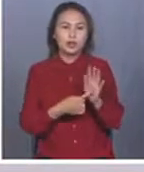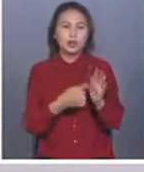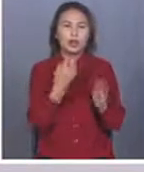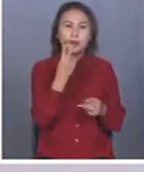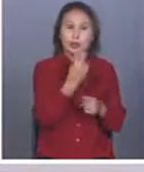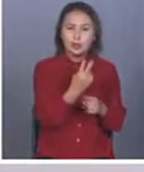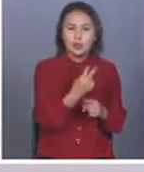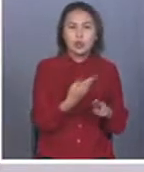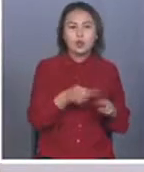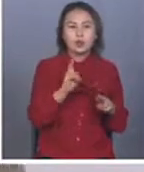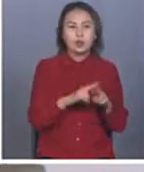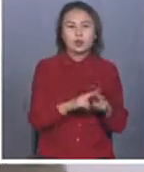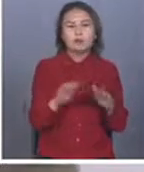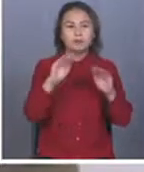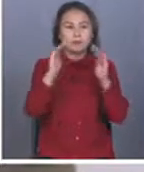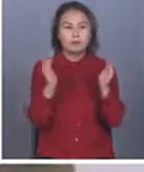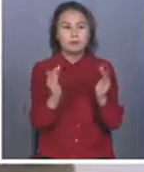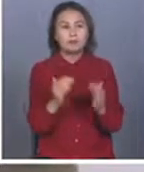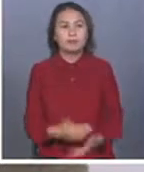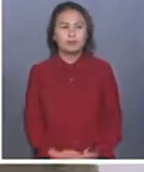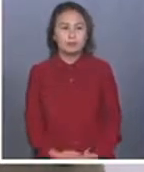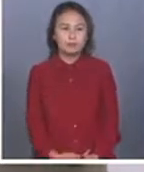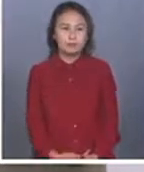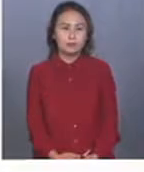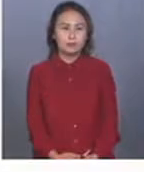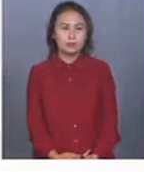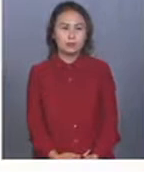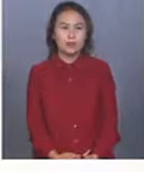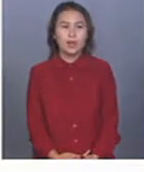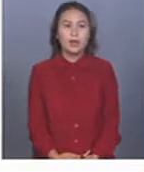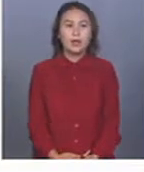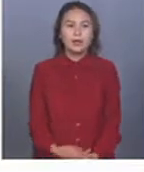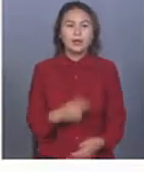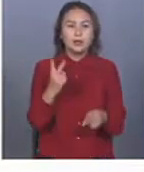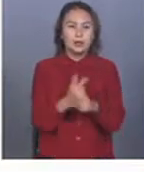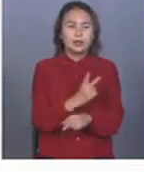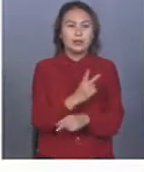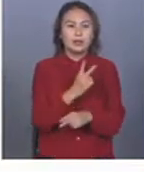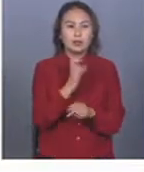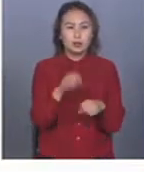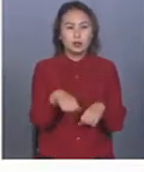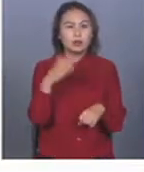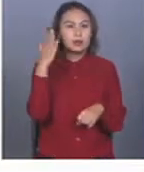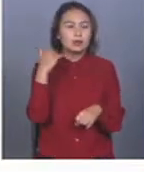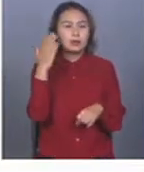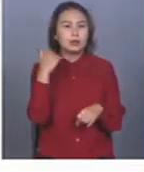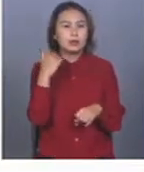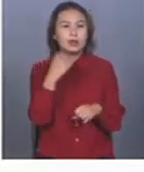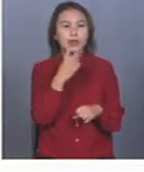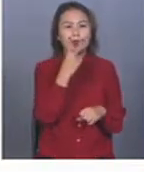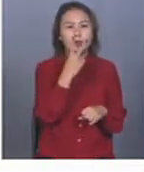2-ні жақшаның сыртына шығарайық. Сонда 2 еселенген жақшаның ішінде a қосылған b